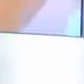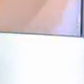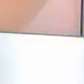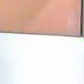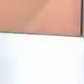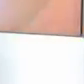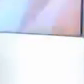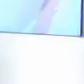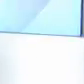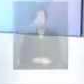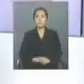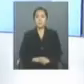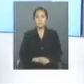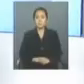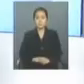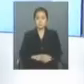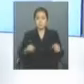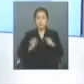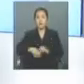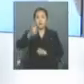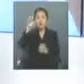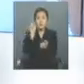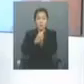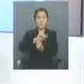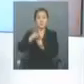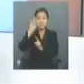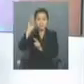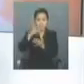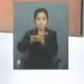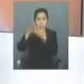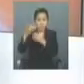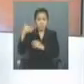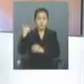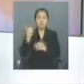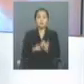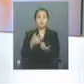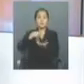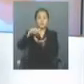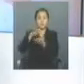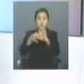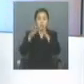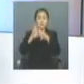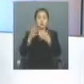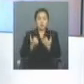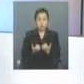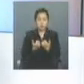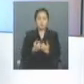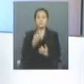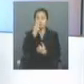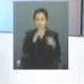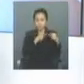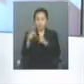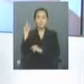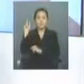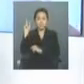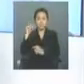Boston Red Sox นั้นก็ชนะเป็นนัดที่7ในลีกเป็นที่เรียบร้อยแล้วนะคะและทั้งหมดก็คือความเคลื่อนไหวของข่าวกีฬาช่วงนี้กลับไปที่คุณพรวดีและคุ